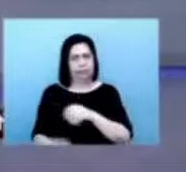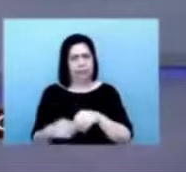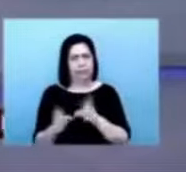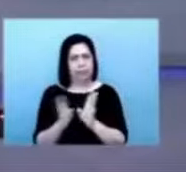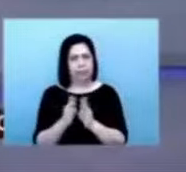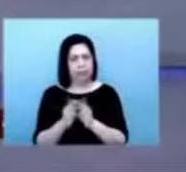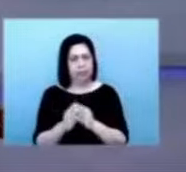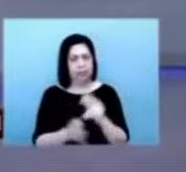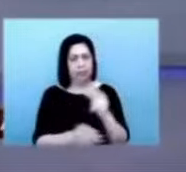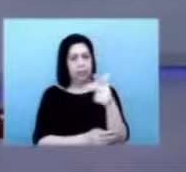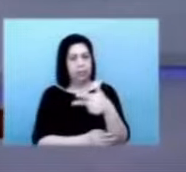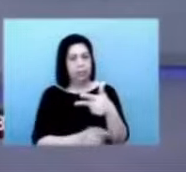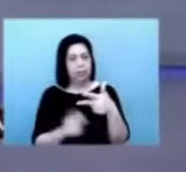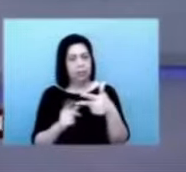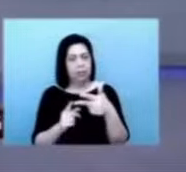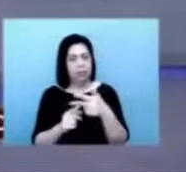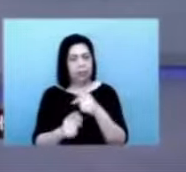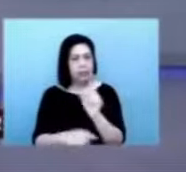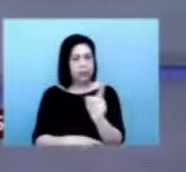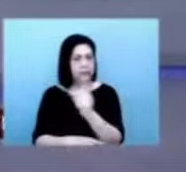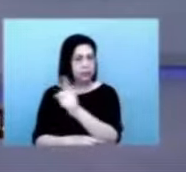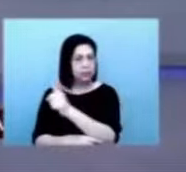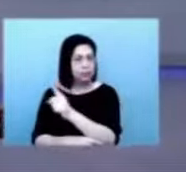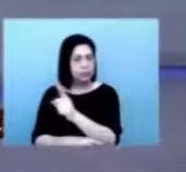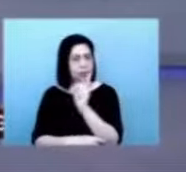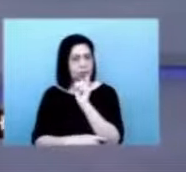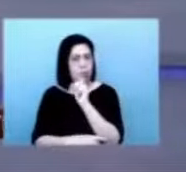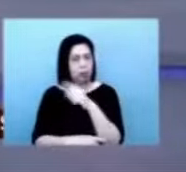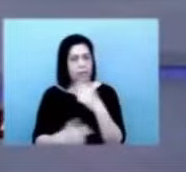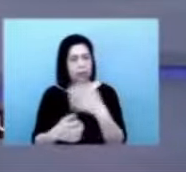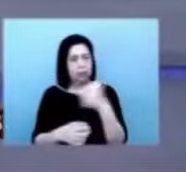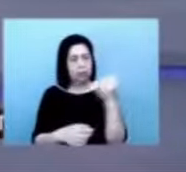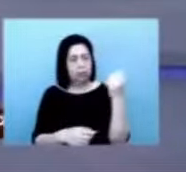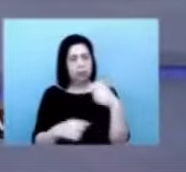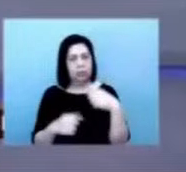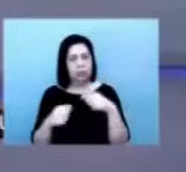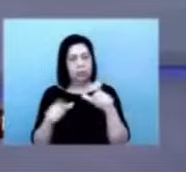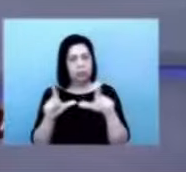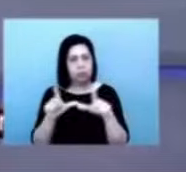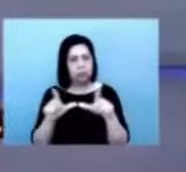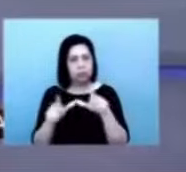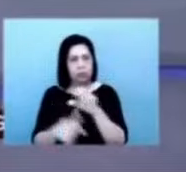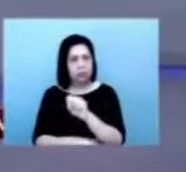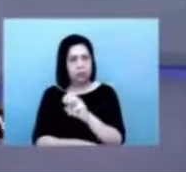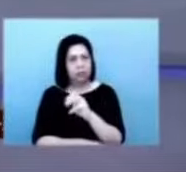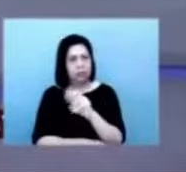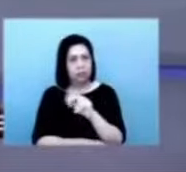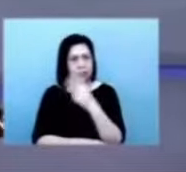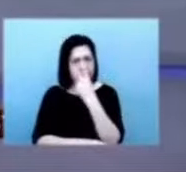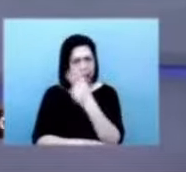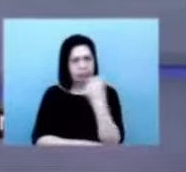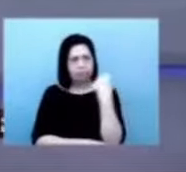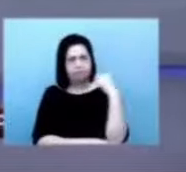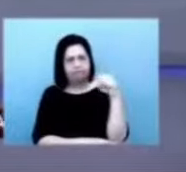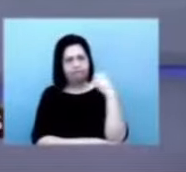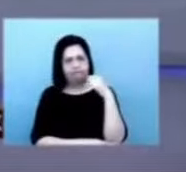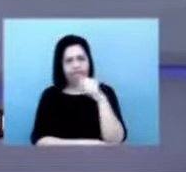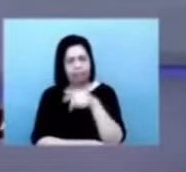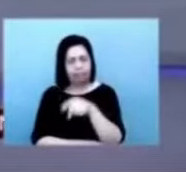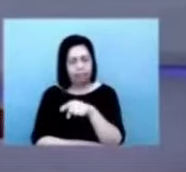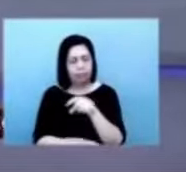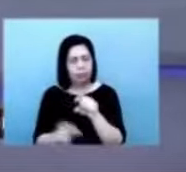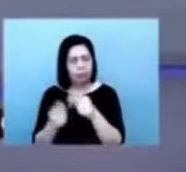Pangatlo, nagbanta ang mga kongresista na irerevoke ang prangkisa ng SMNI dahil sa mga nakita raw na paglabag ng broadcast